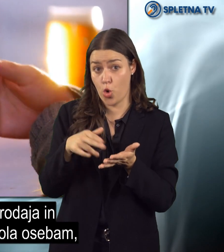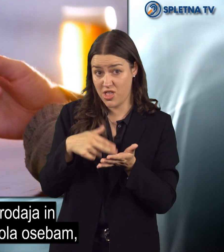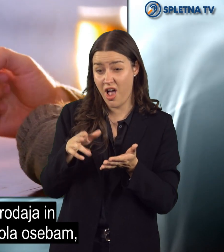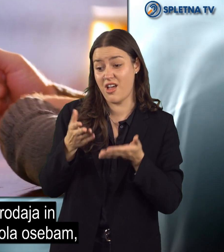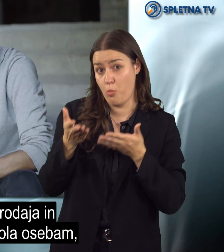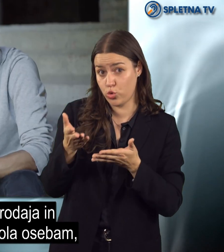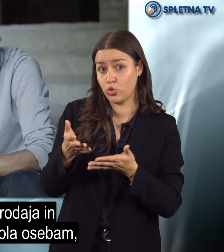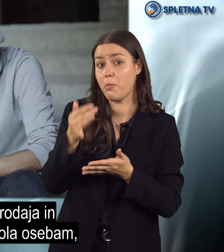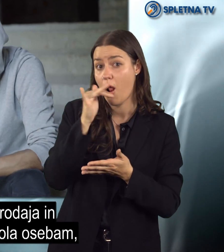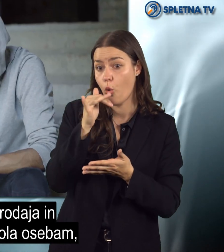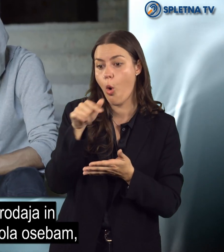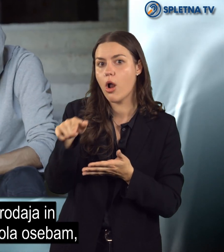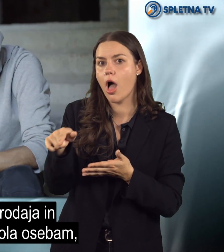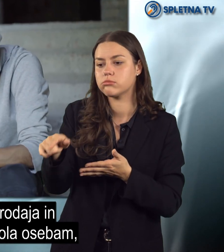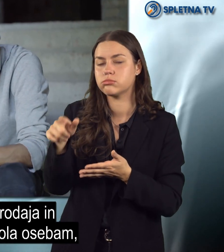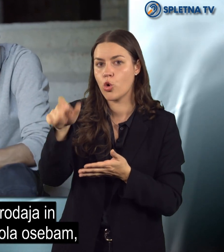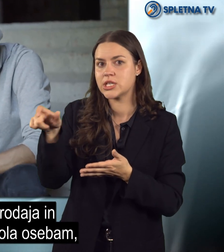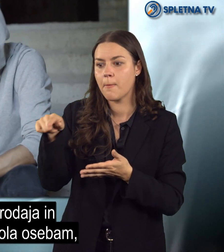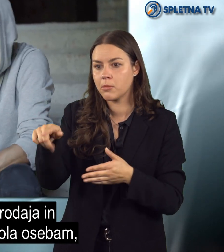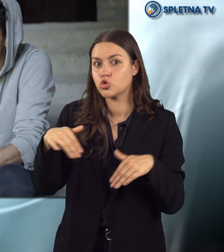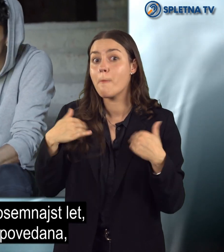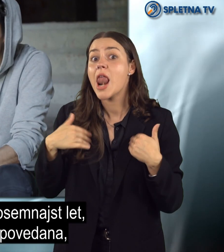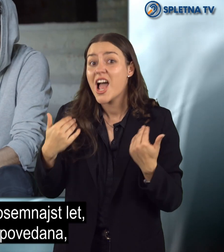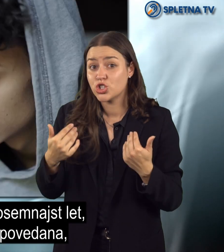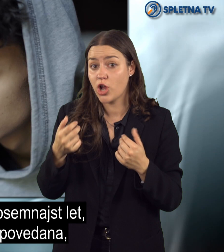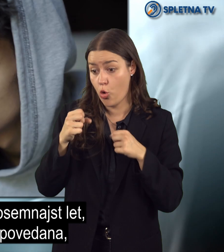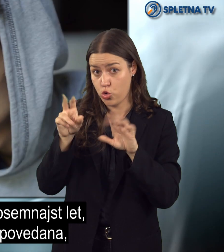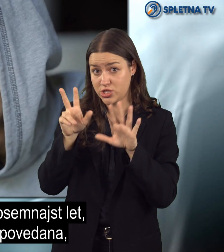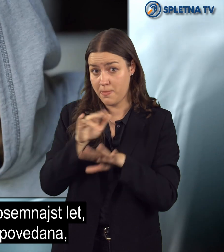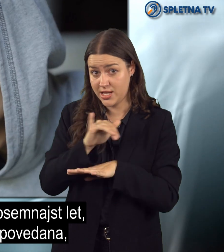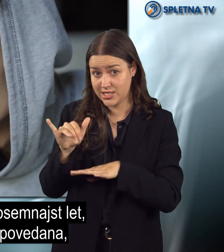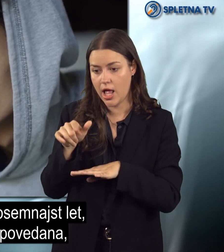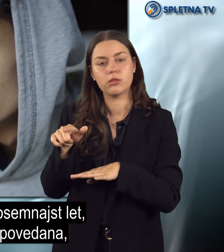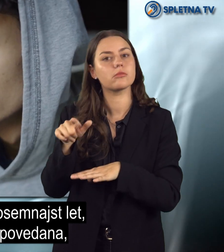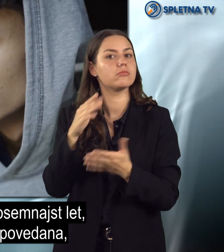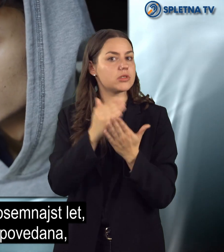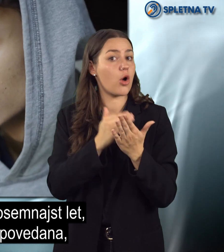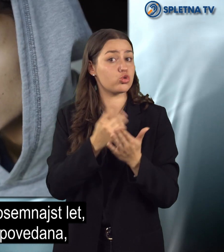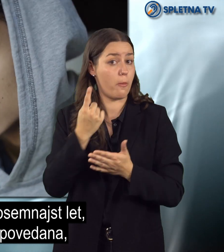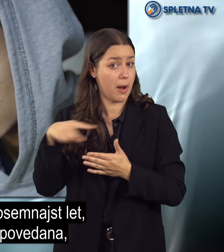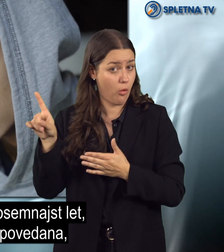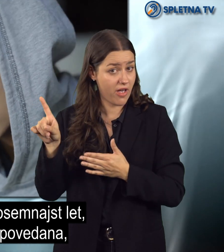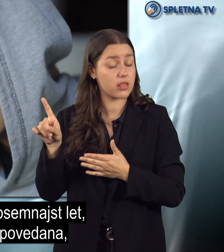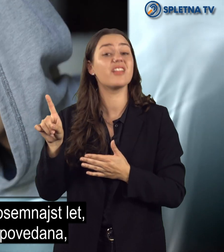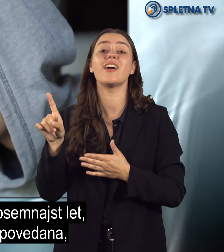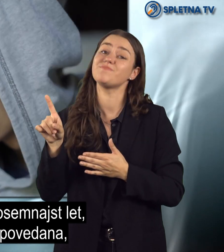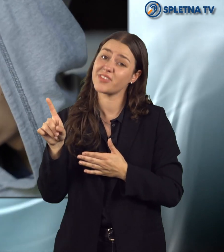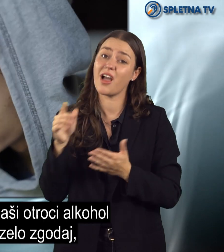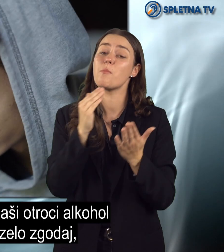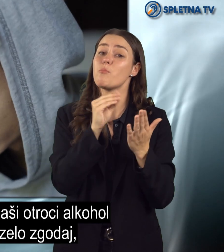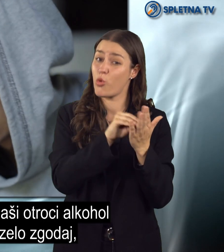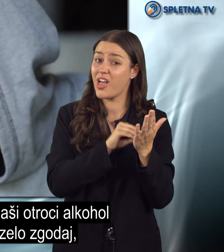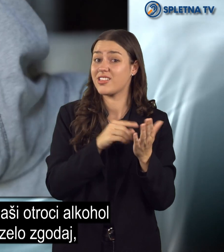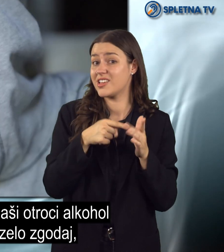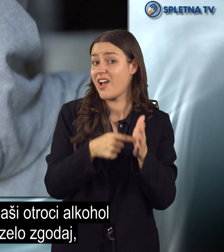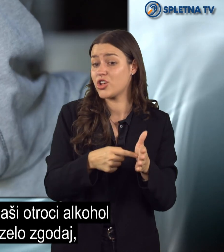Čeprav je prodaja in ponudba alkohola osebam, ki so mlajše od 18 let, zakonsko prepovedana, podatki